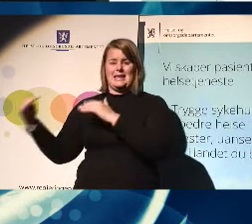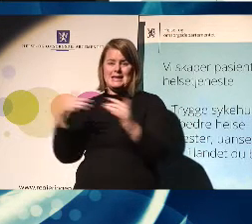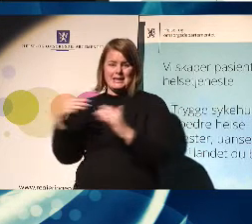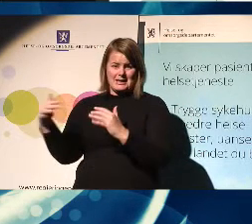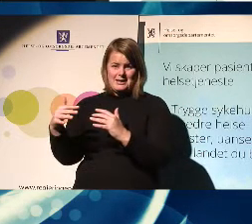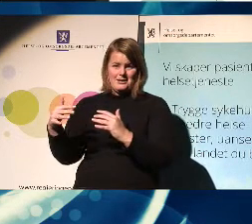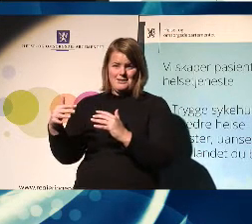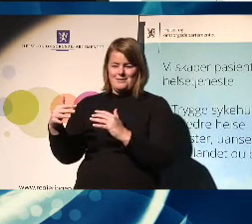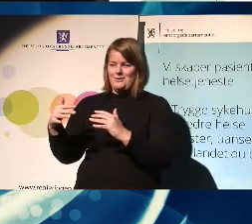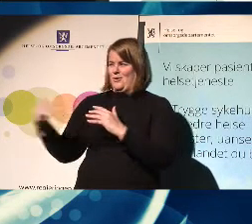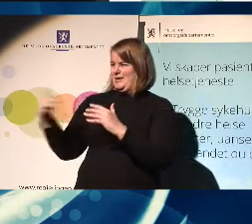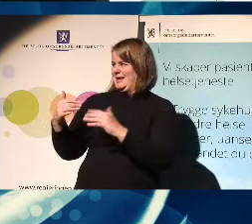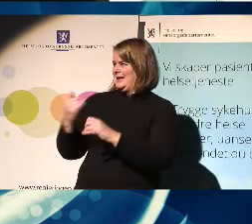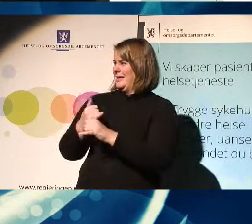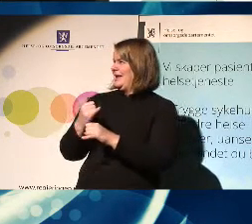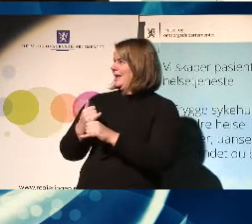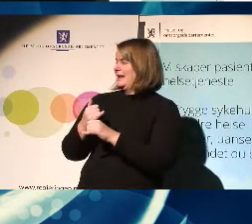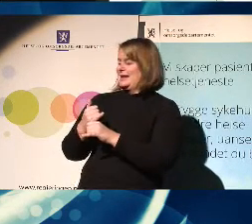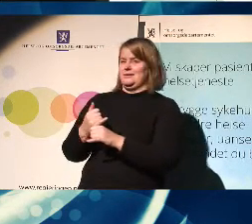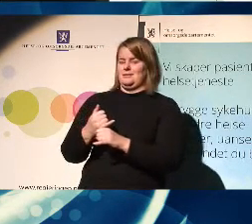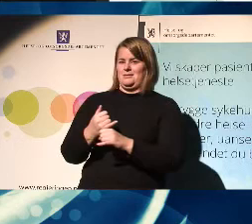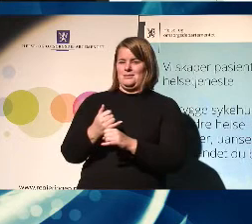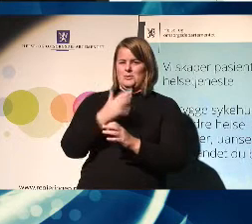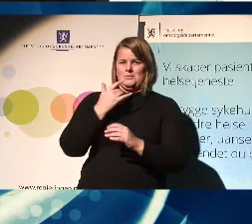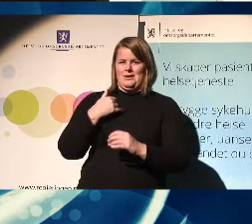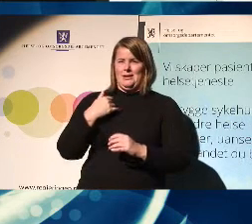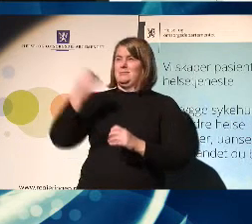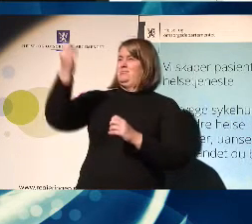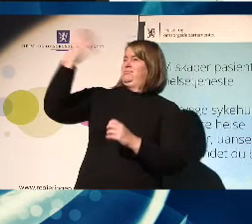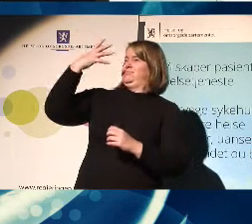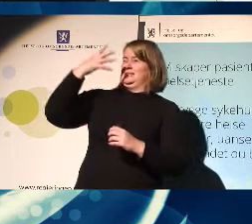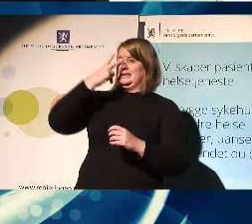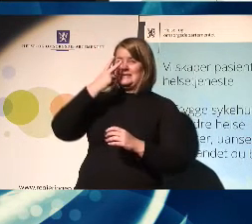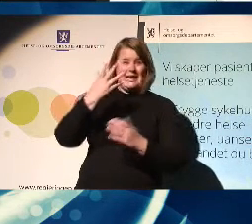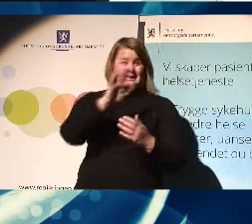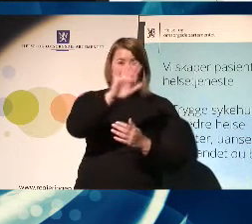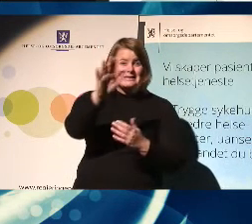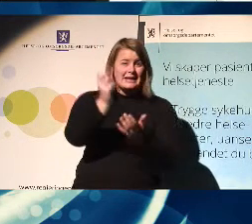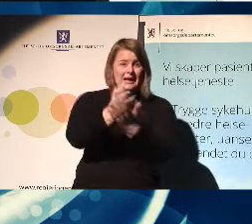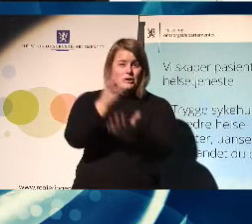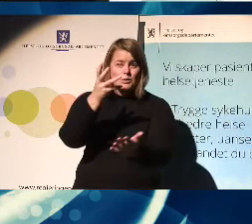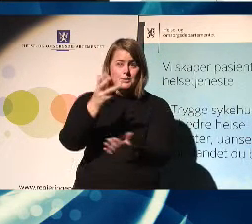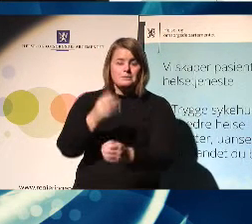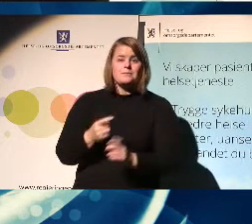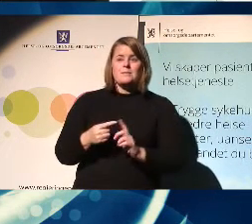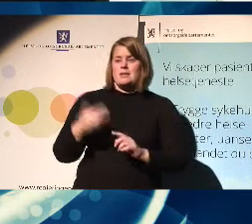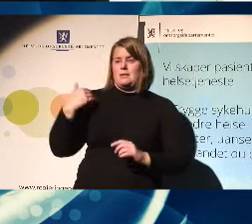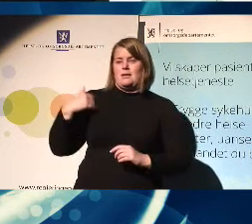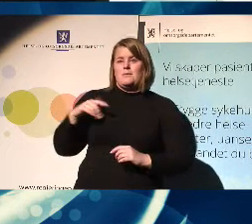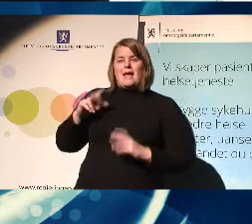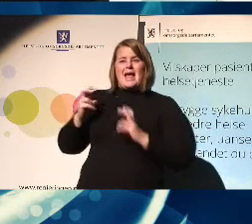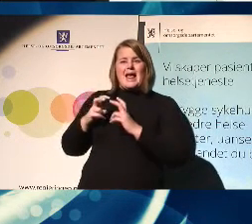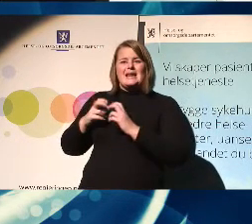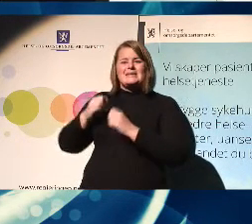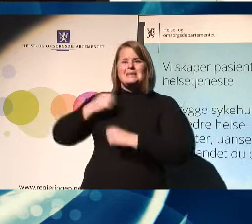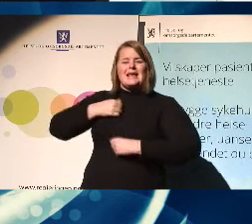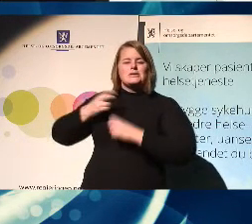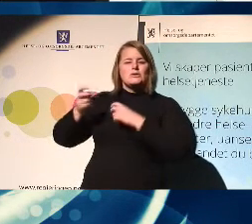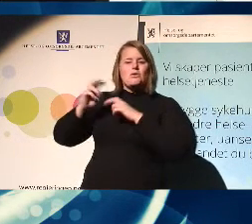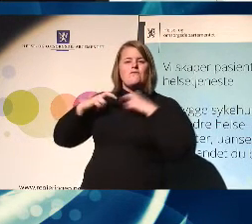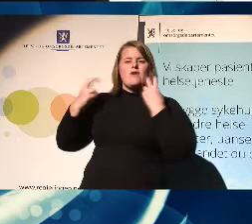det veldig artig. Her jeg lys i øynene, så jeg ser ikke hvordan dere reagerer. Men jeg sa dette i forbindelse med en elsikkerhetskonferanse oppe i